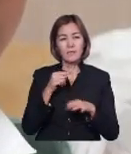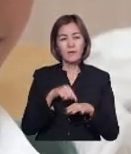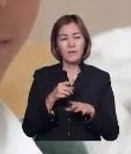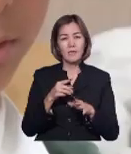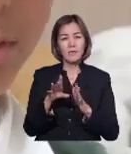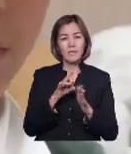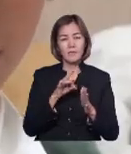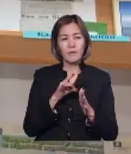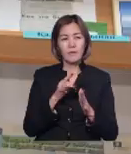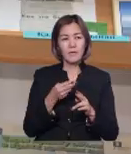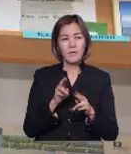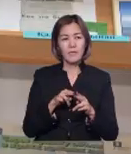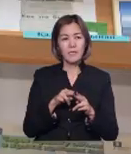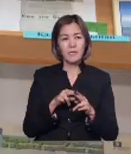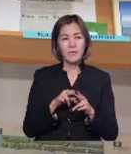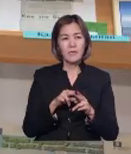этой